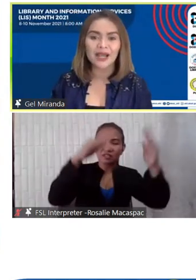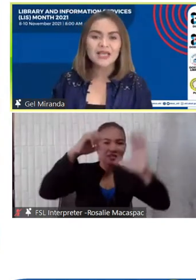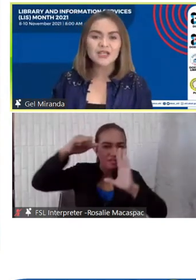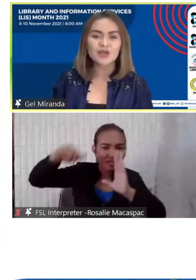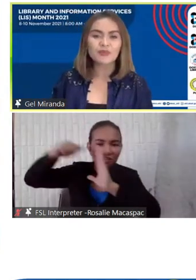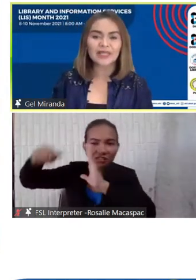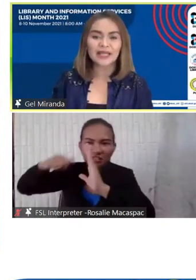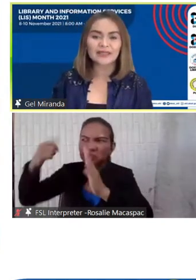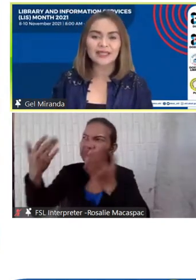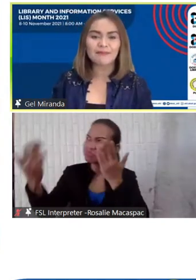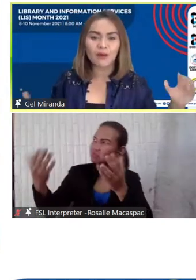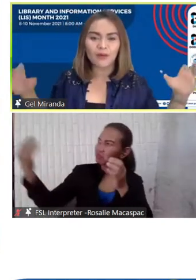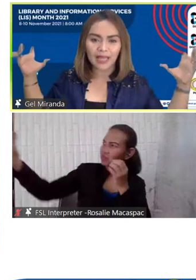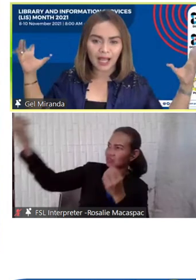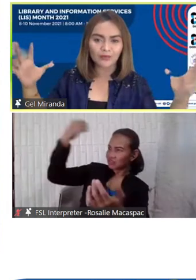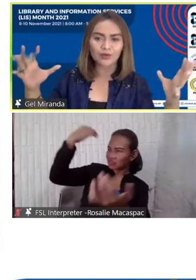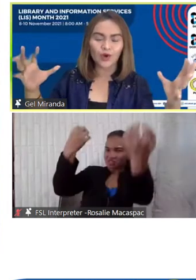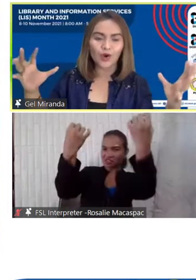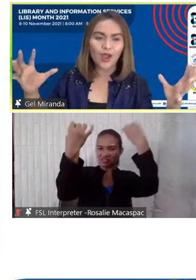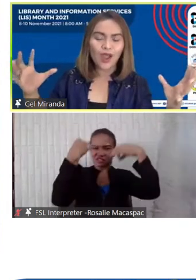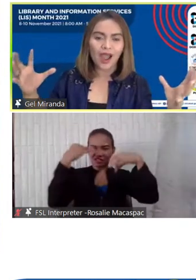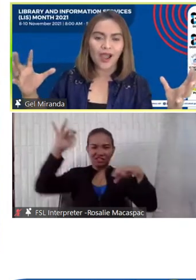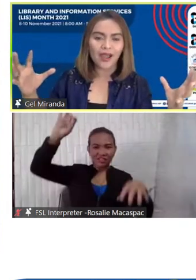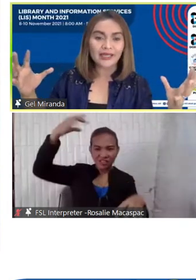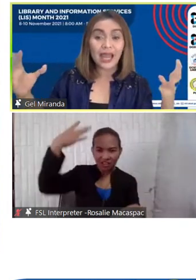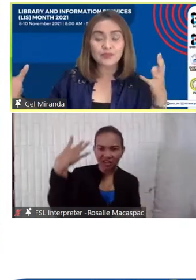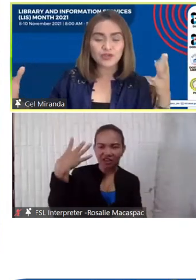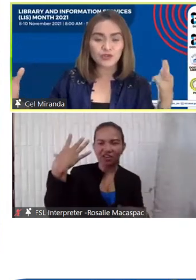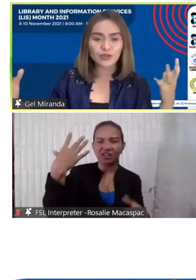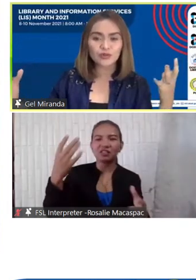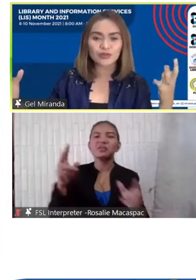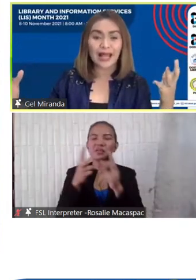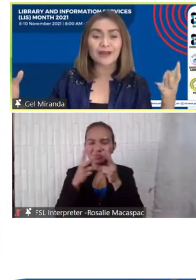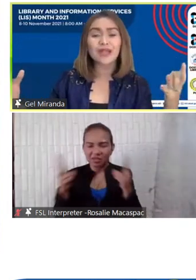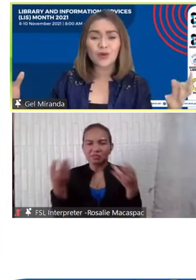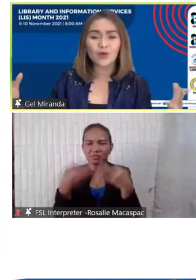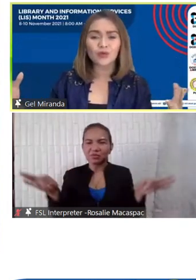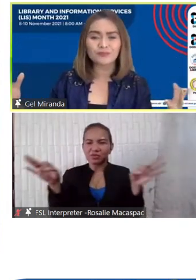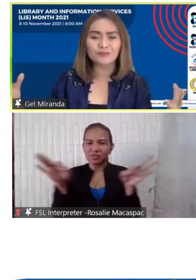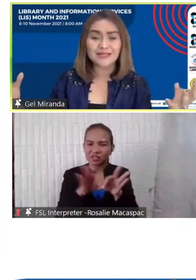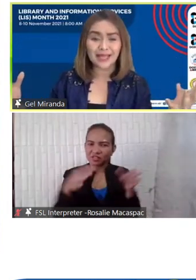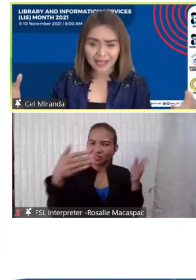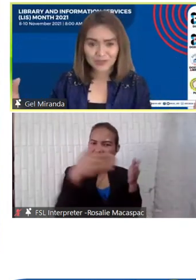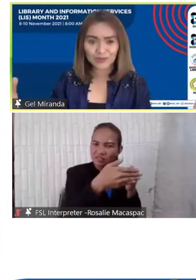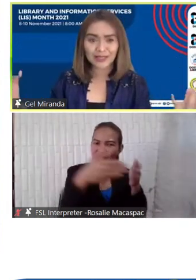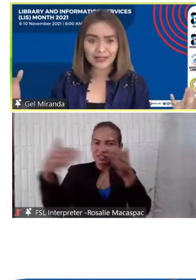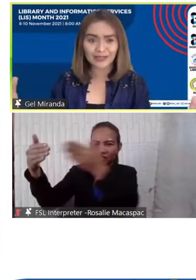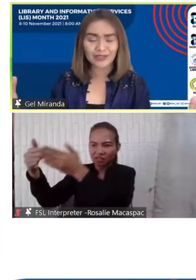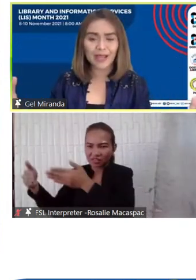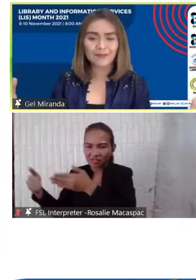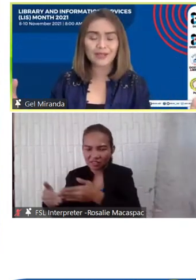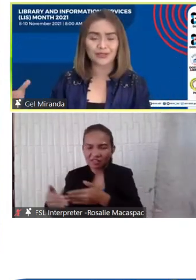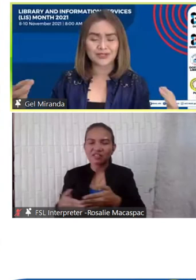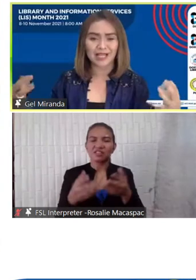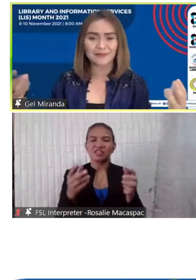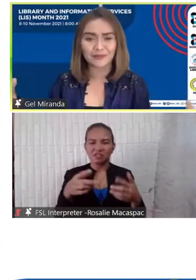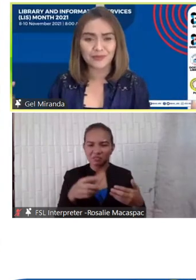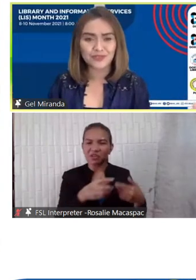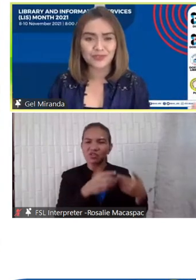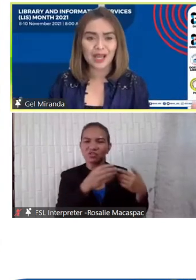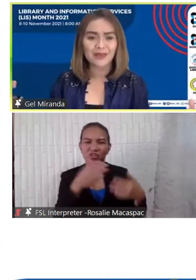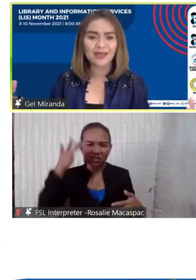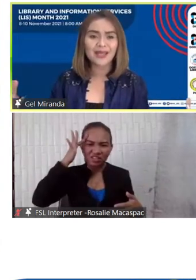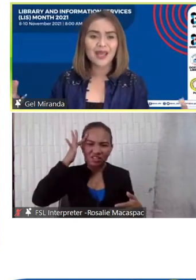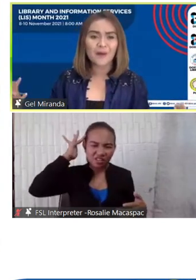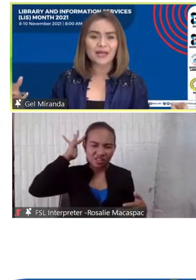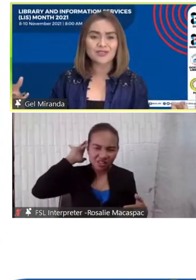light, di ba? So, importante na bawat angulo ay captured, lalo na kung maselan yung director namin or yung segment